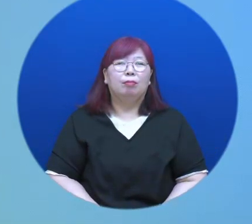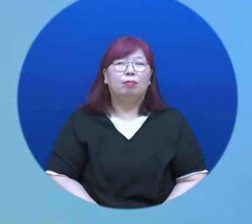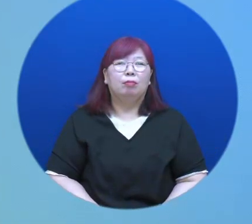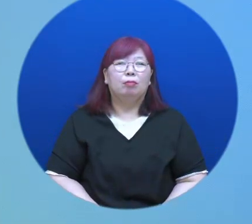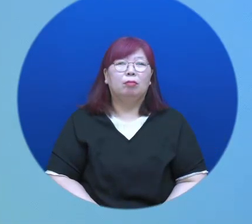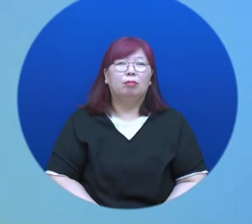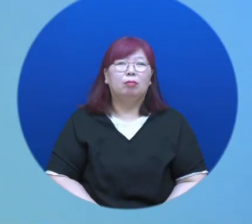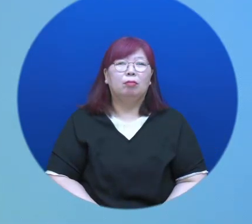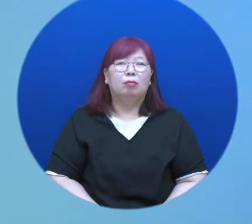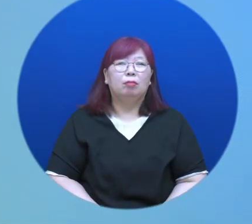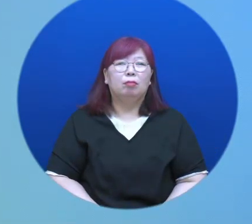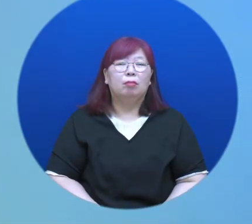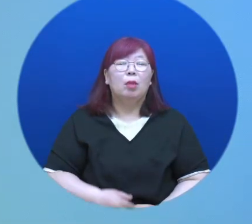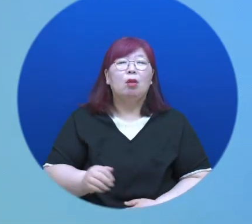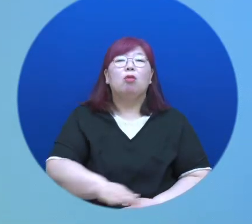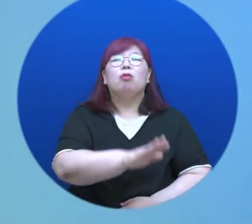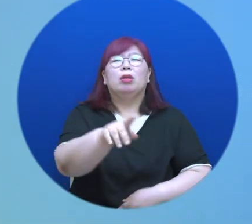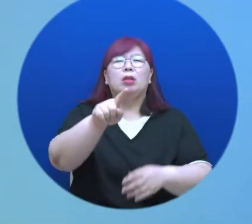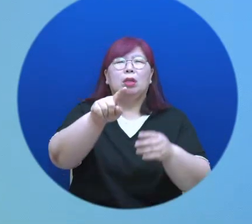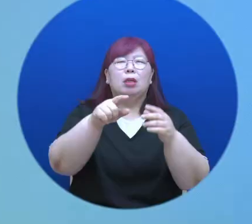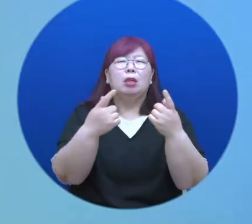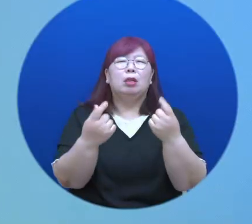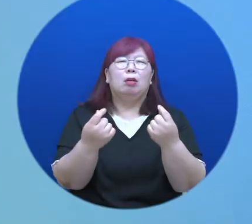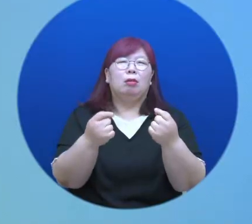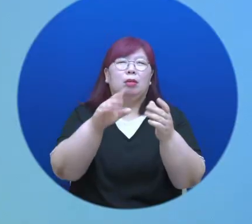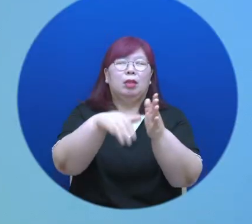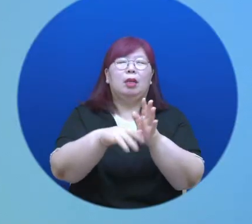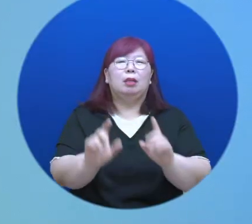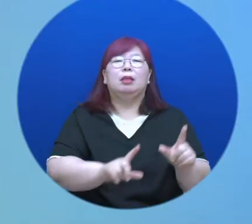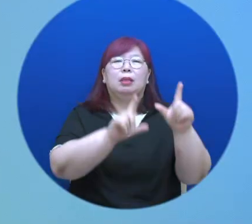우리는 이런 시대를 살아가고 있어요.